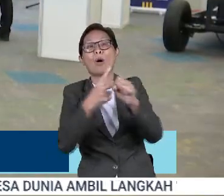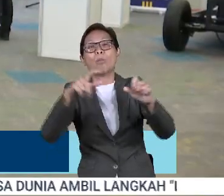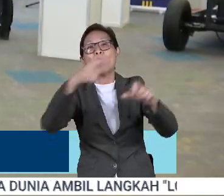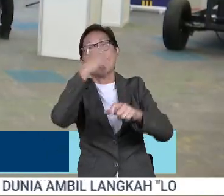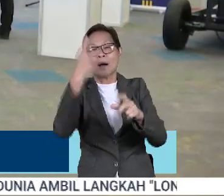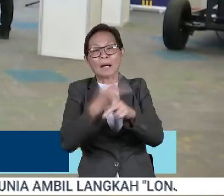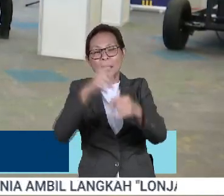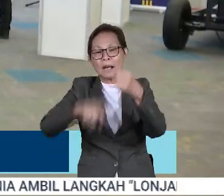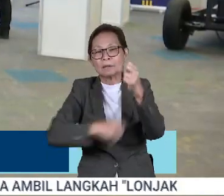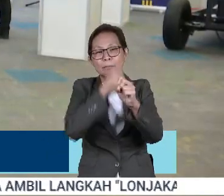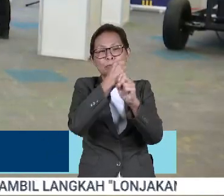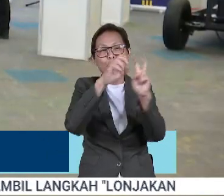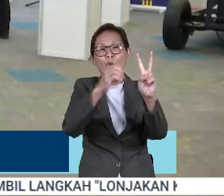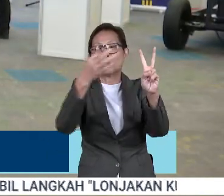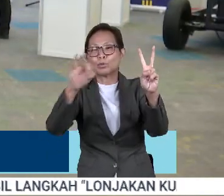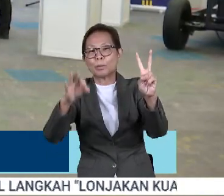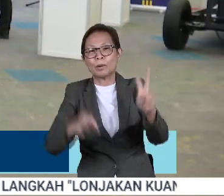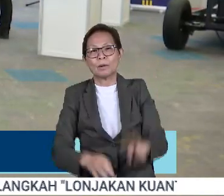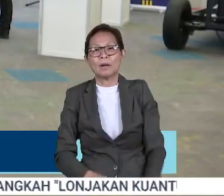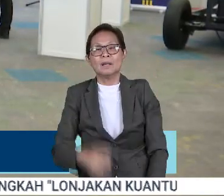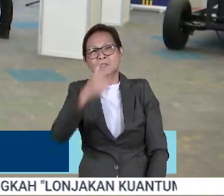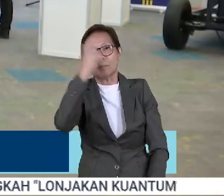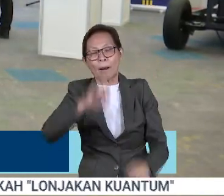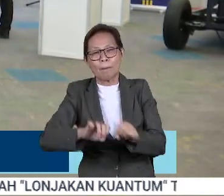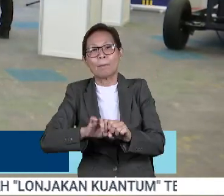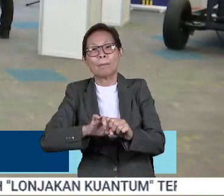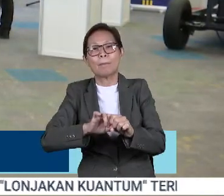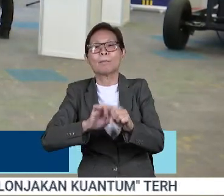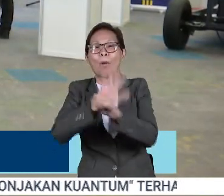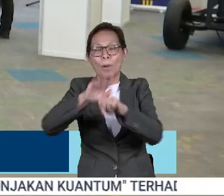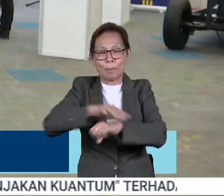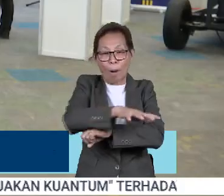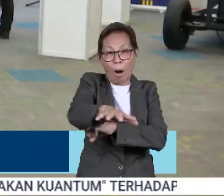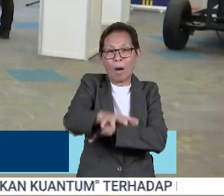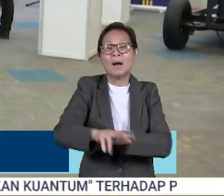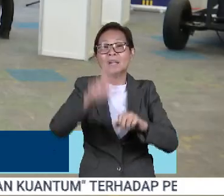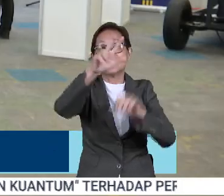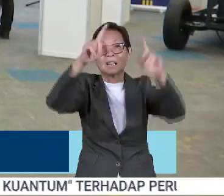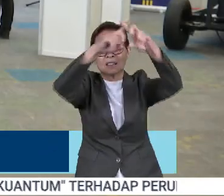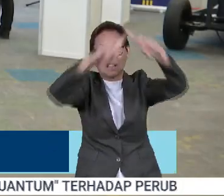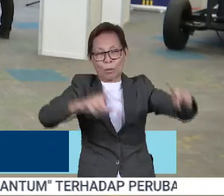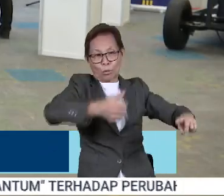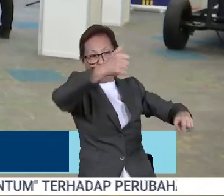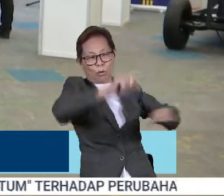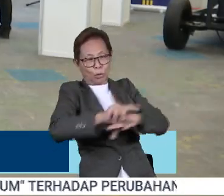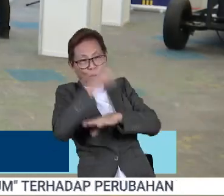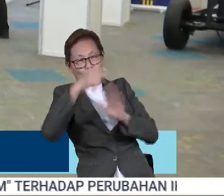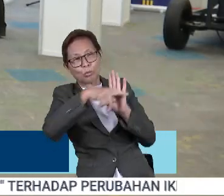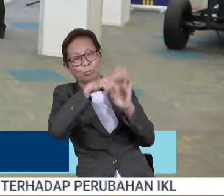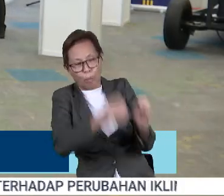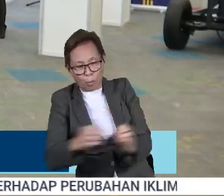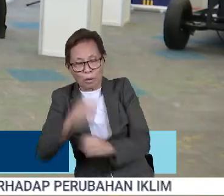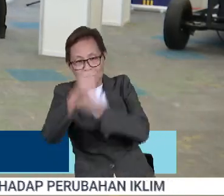diajukan pada tahun 2019 dan akibat penularan covid-19 dan 3 Dewa utama digunakan untuk pengajuan